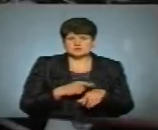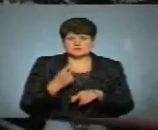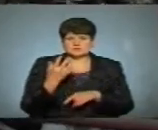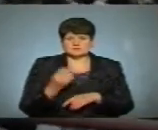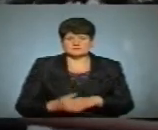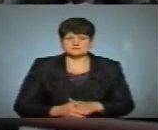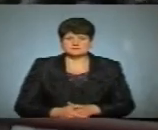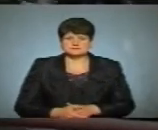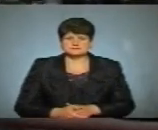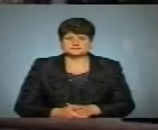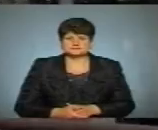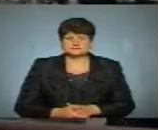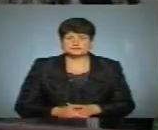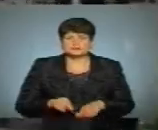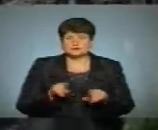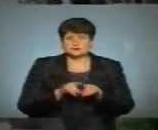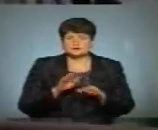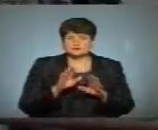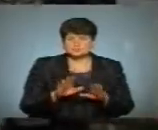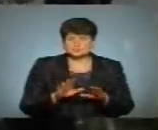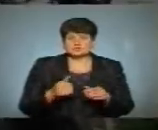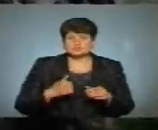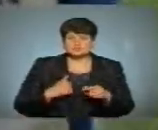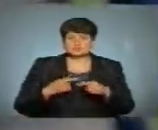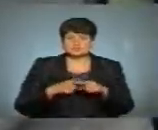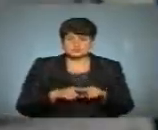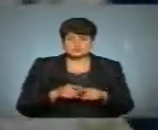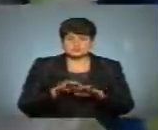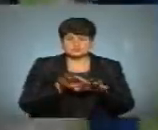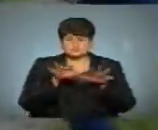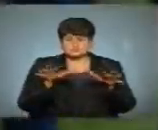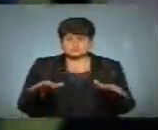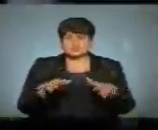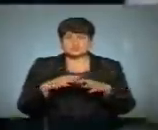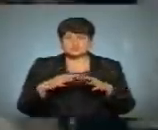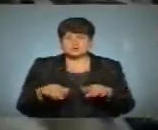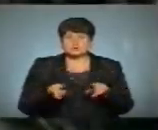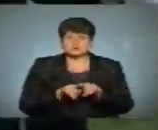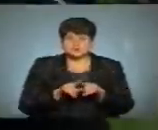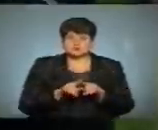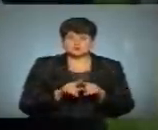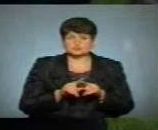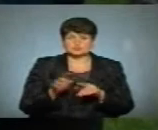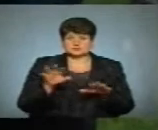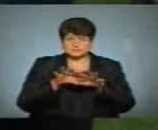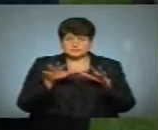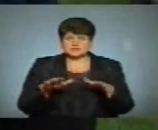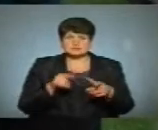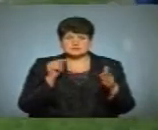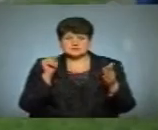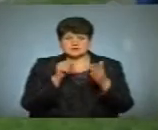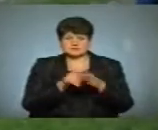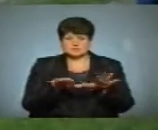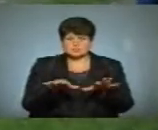день. Так виглядатиме військова техніка на сході під маскувальною сіткою. Також маскуватимуть снайперські позиції та